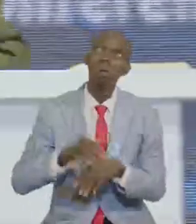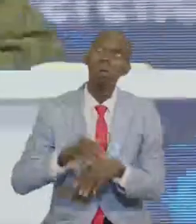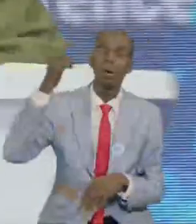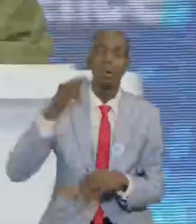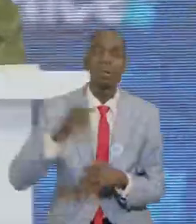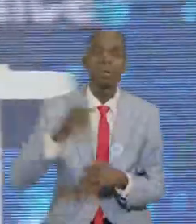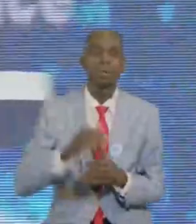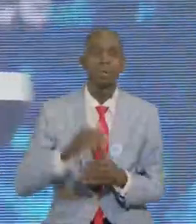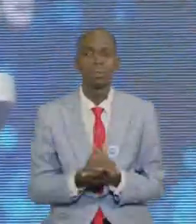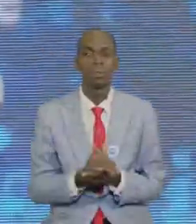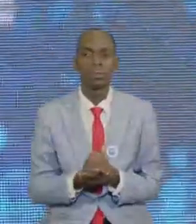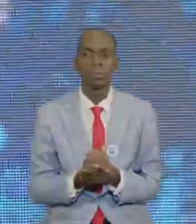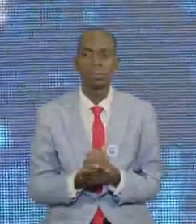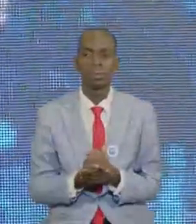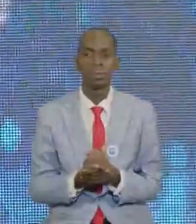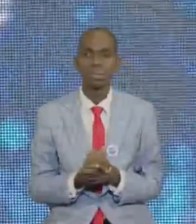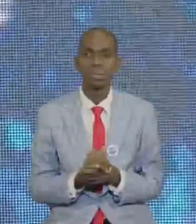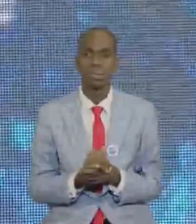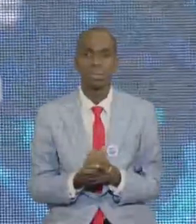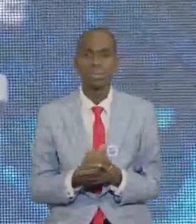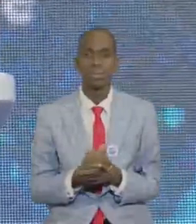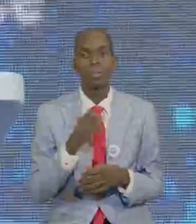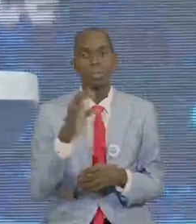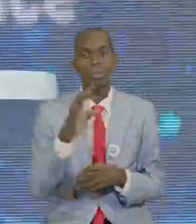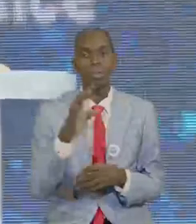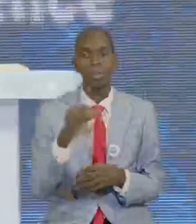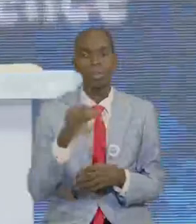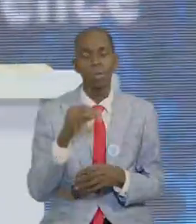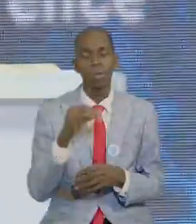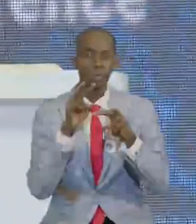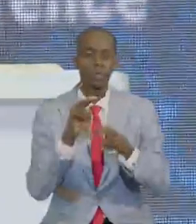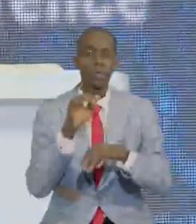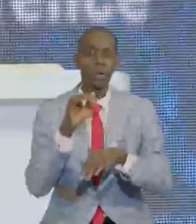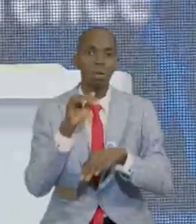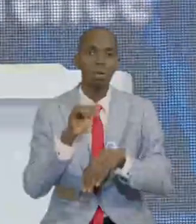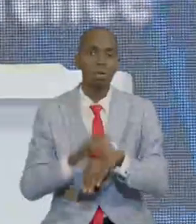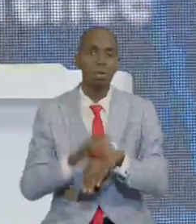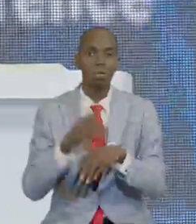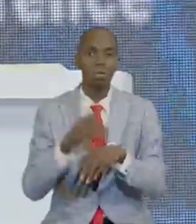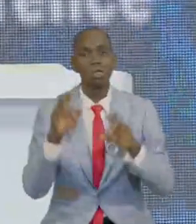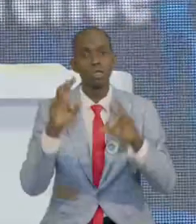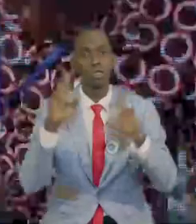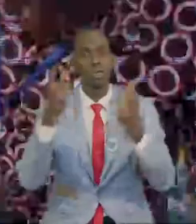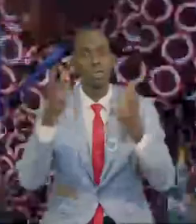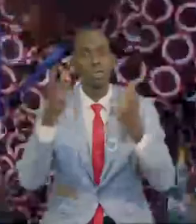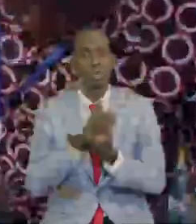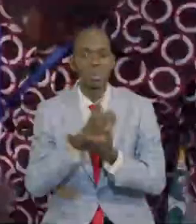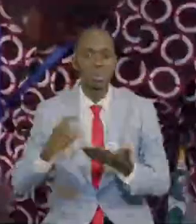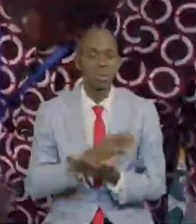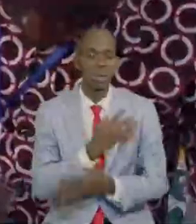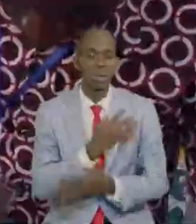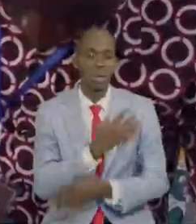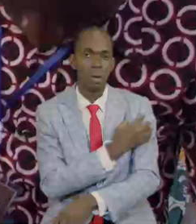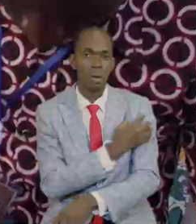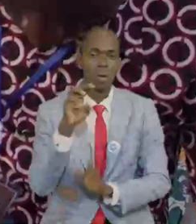il vous envoie toujours avec la puissance d'en haut. So we're talking today on divine empowerment for a